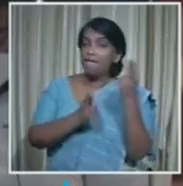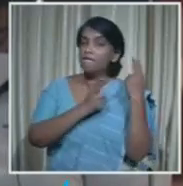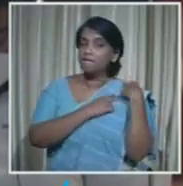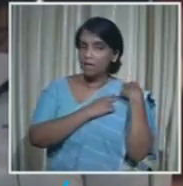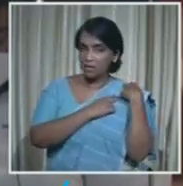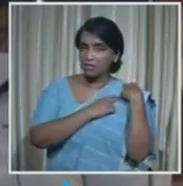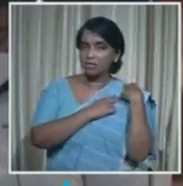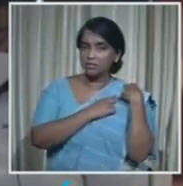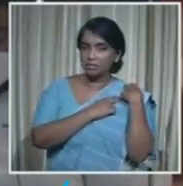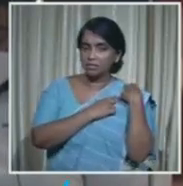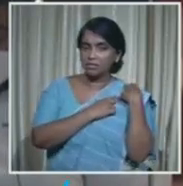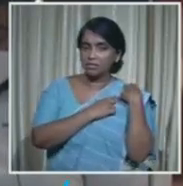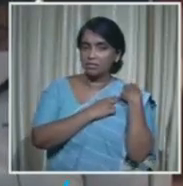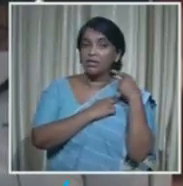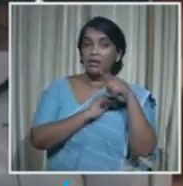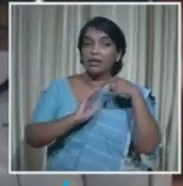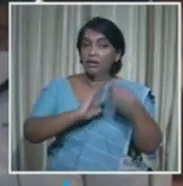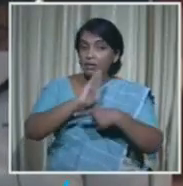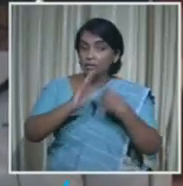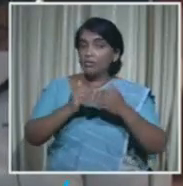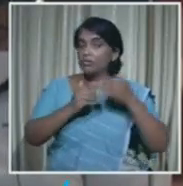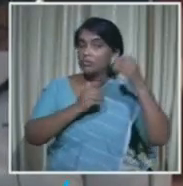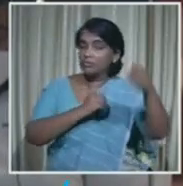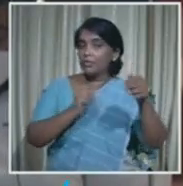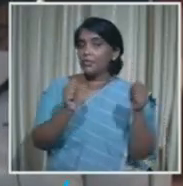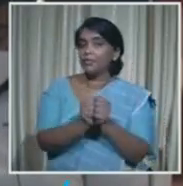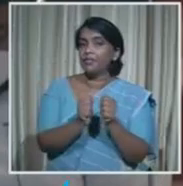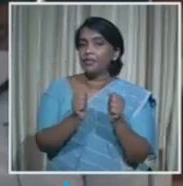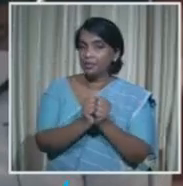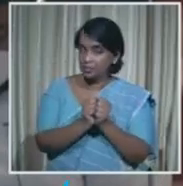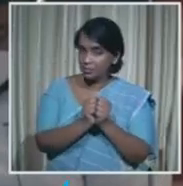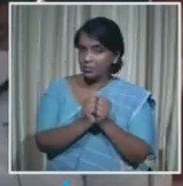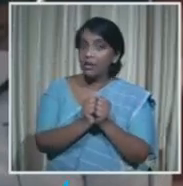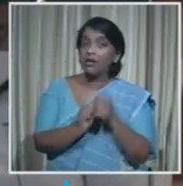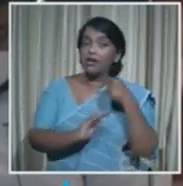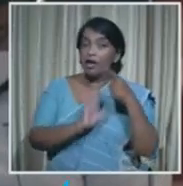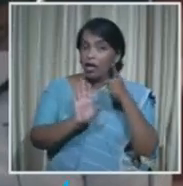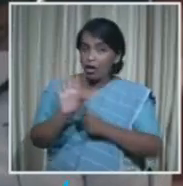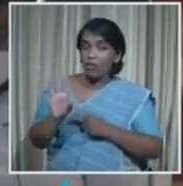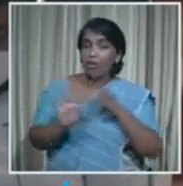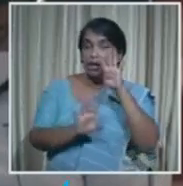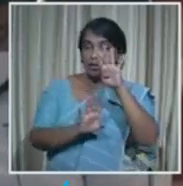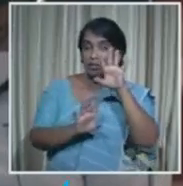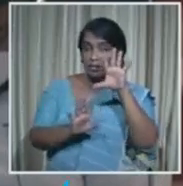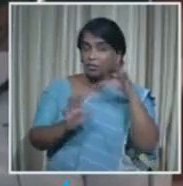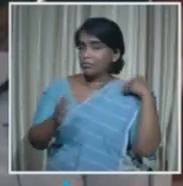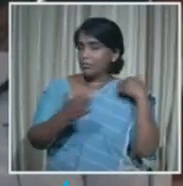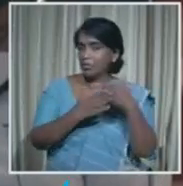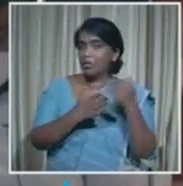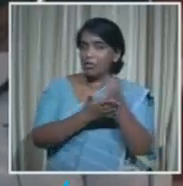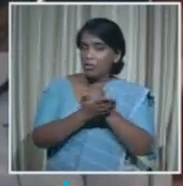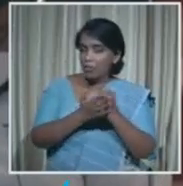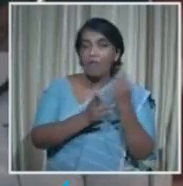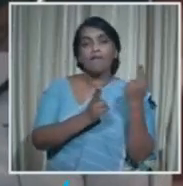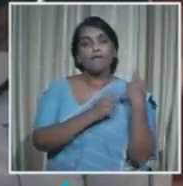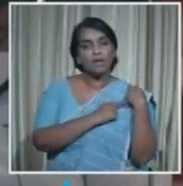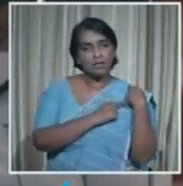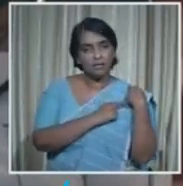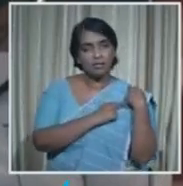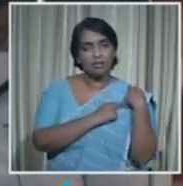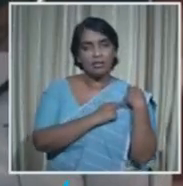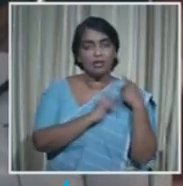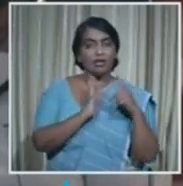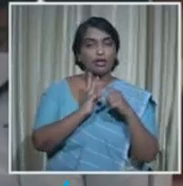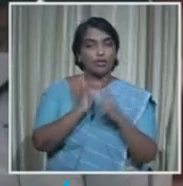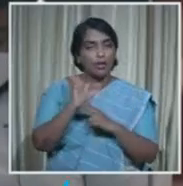wenne me rate idiriyata geniyanna me avurudu 45k sielu dena wagakiya yutu Eksat